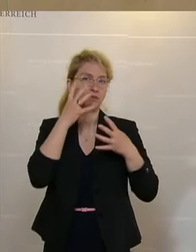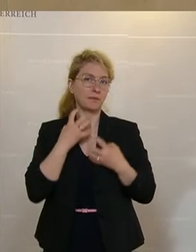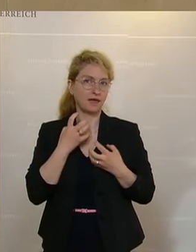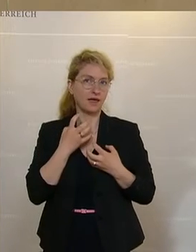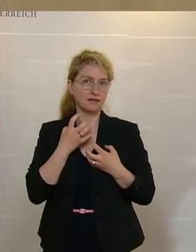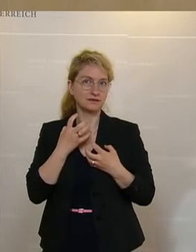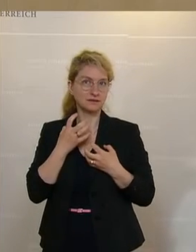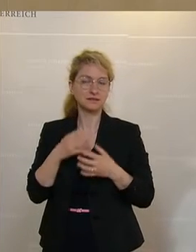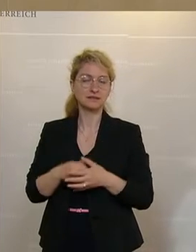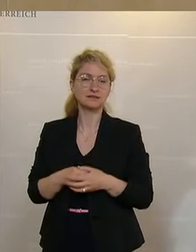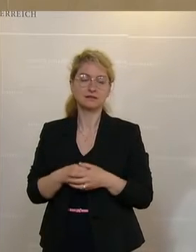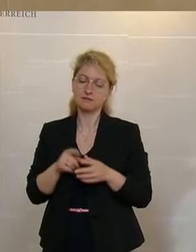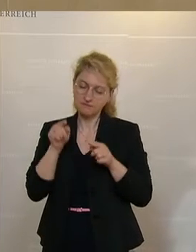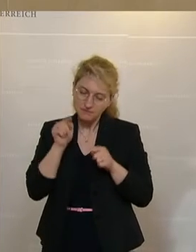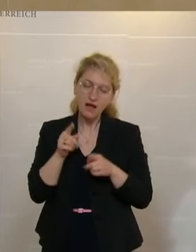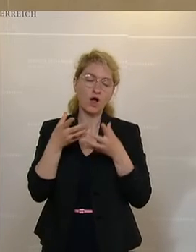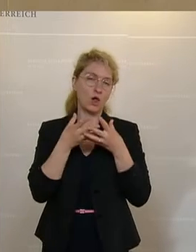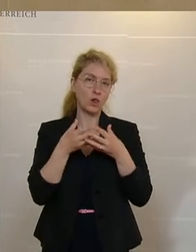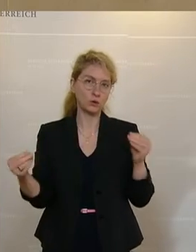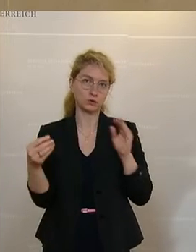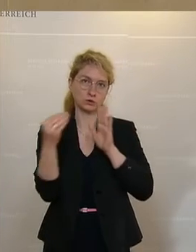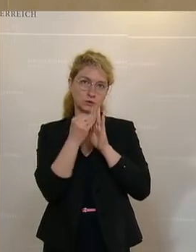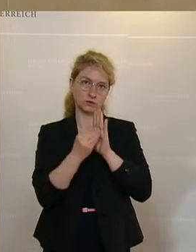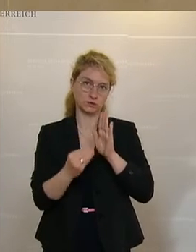Sebastian Bornmena, die Lösungsansätze.